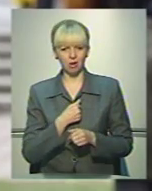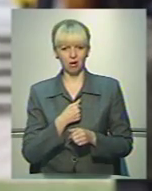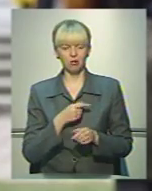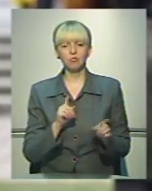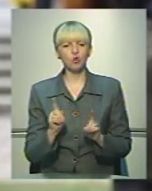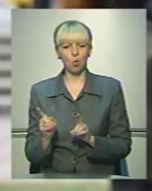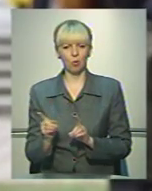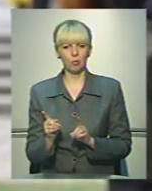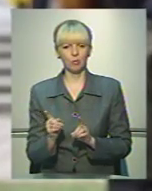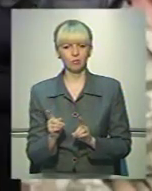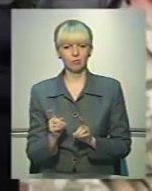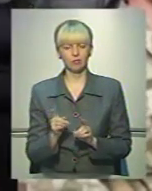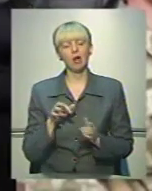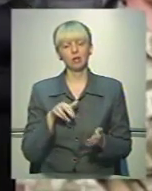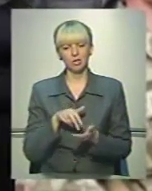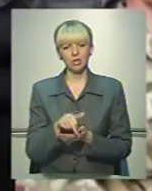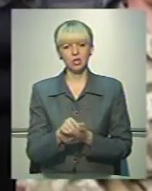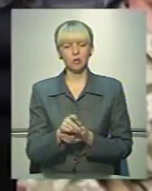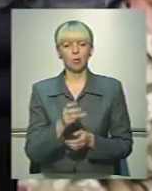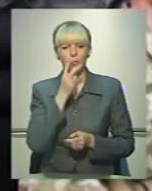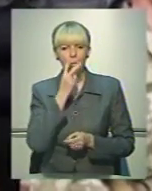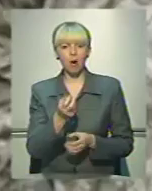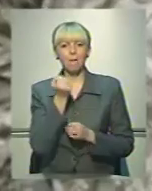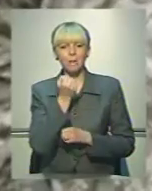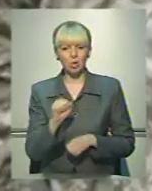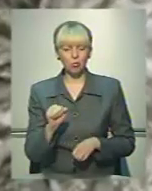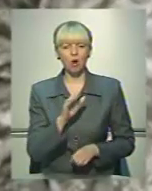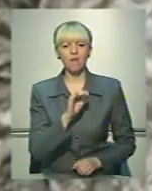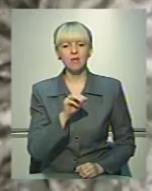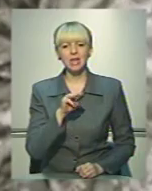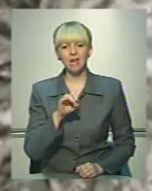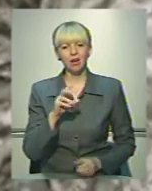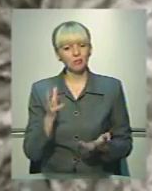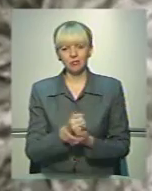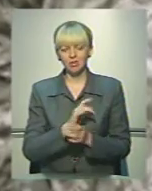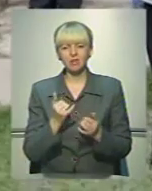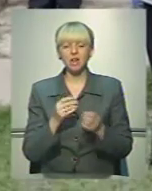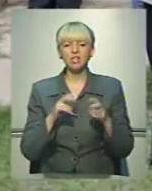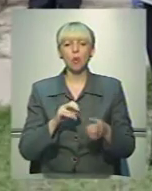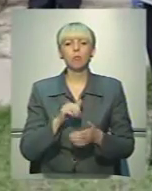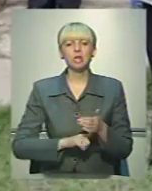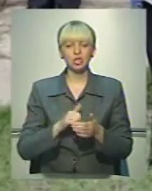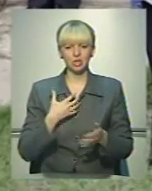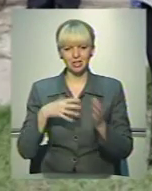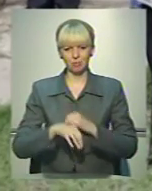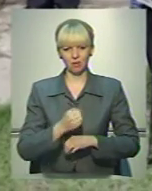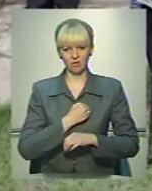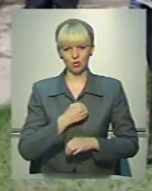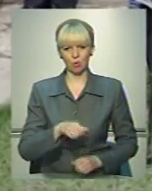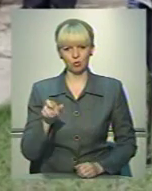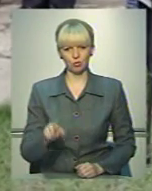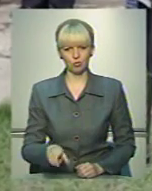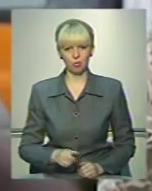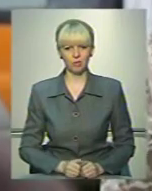як, чого, але йшли. Та побачити перемогу Віталію не судилось. Нині з'ясовуються причини загибелі